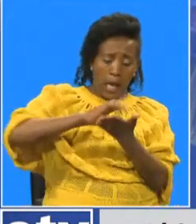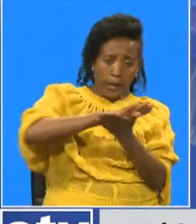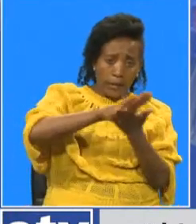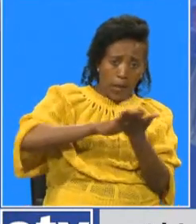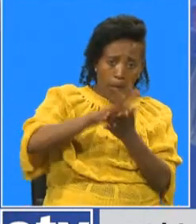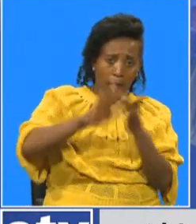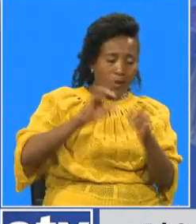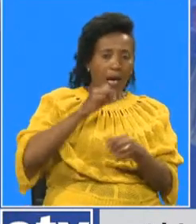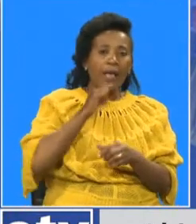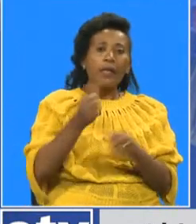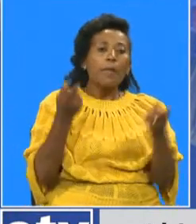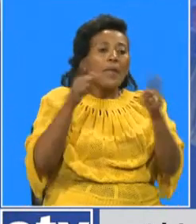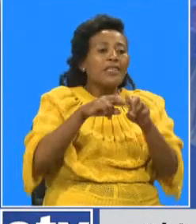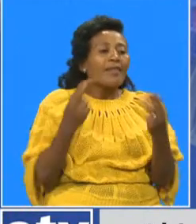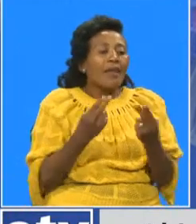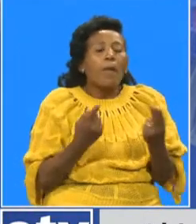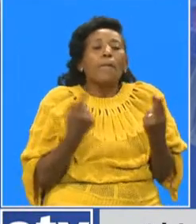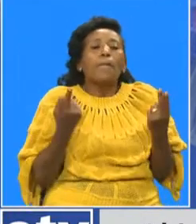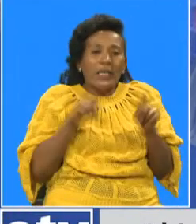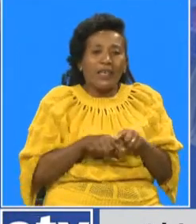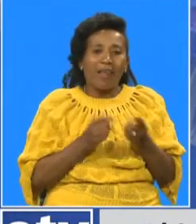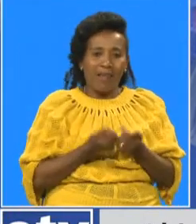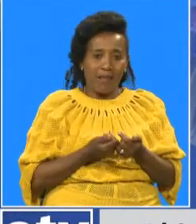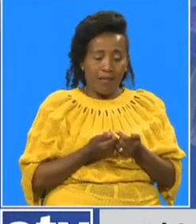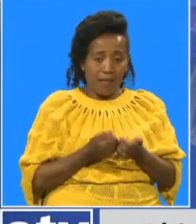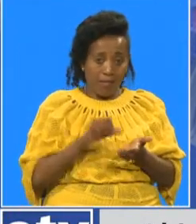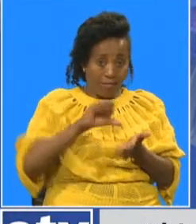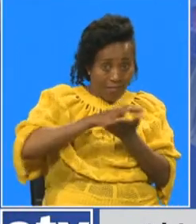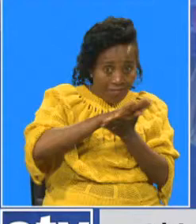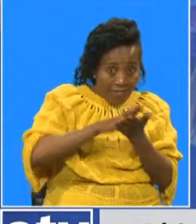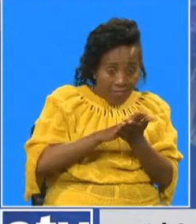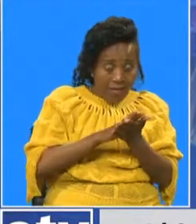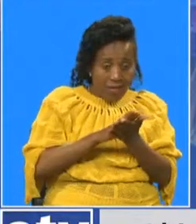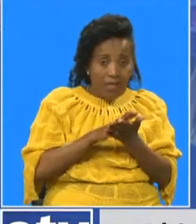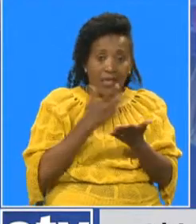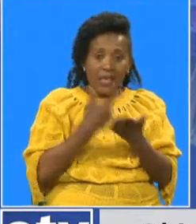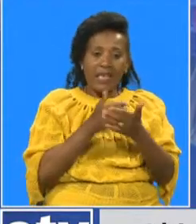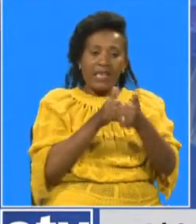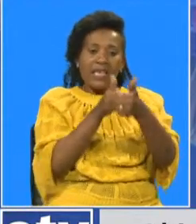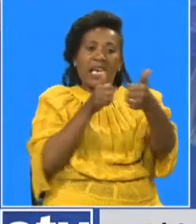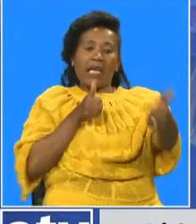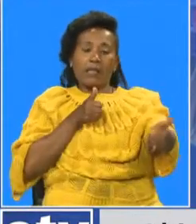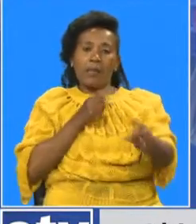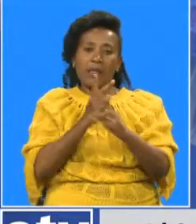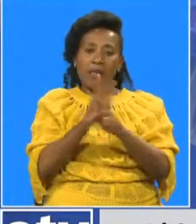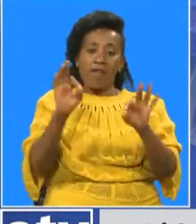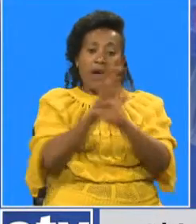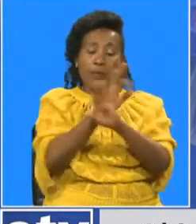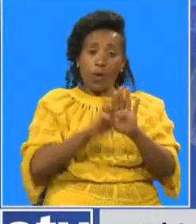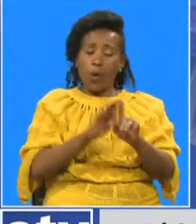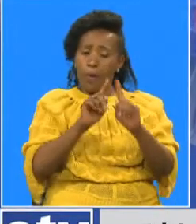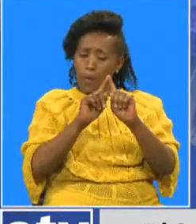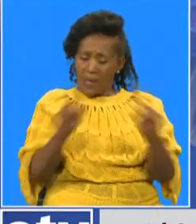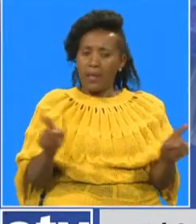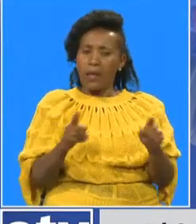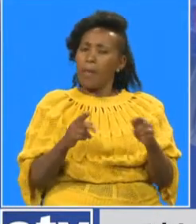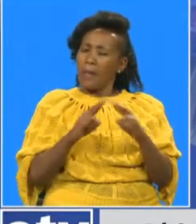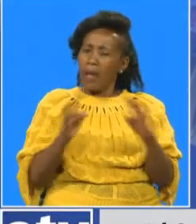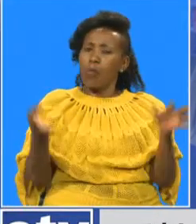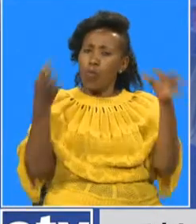ሳኒታይዘር ማድረግህ አይደለም፣ መቼ ነው የምትጠቀመው ይህን ሳኒታይዘር? ሶሻል ዲስታንሲንግ እንላለን። ፋብሪካ ላይ በተለይ በጣም ወሳኝ